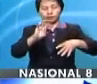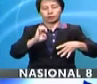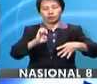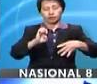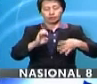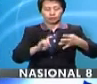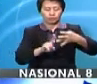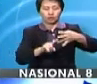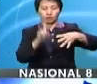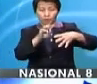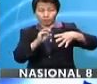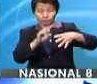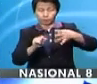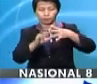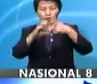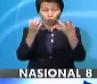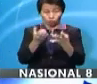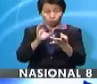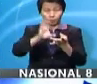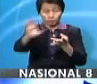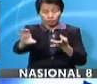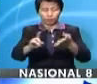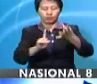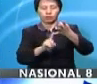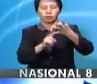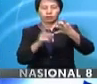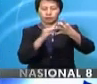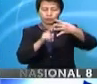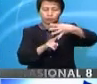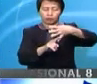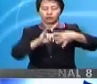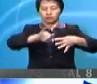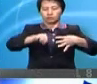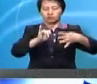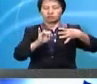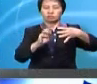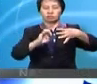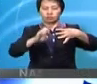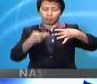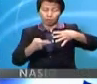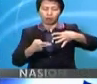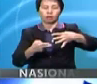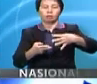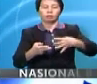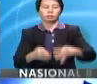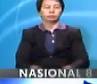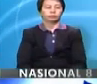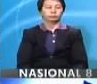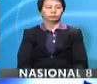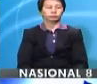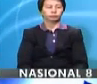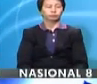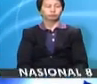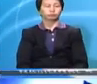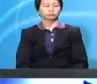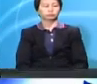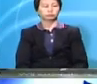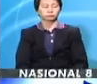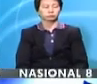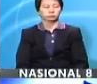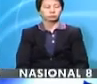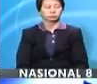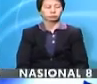Limited, 1MDB Global Investment Limited dan Jimah Energy Ventures Berhad JEV.